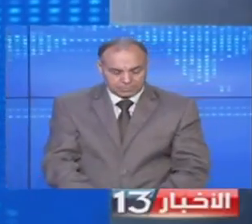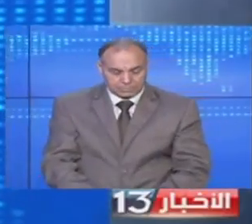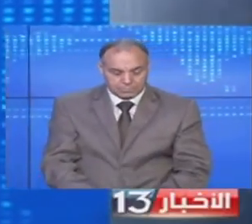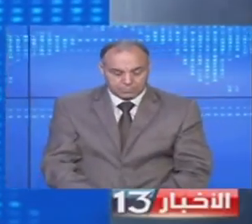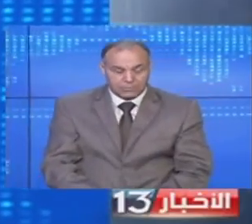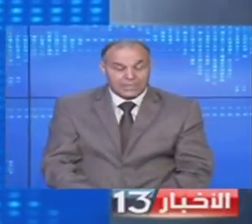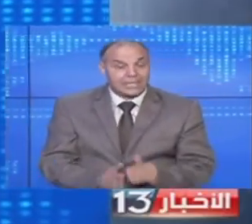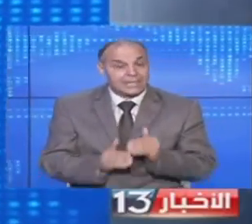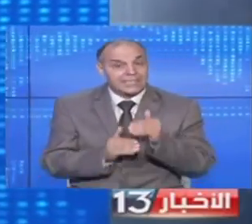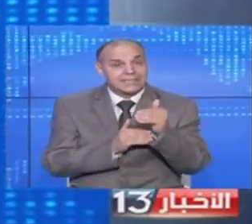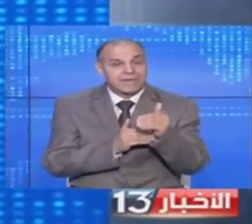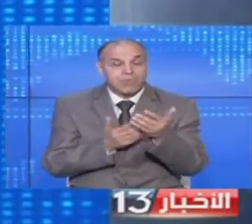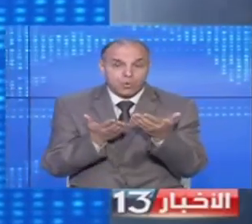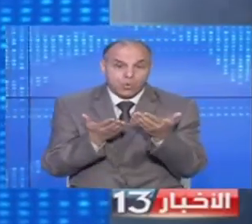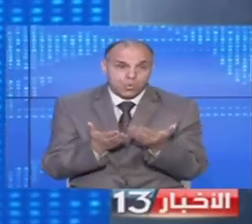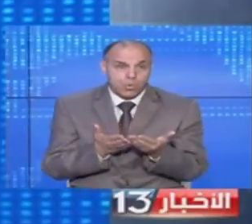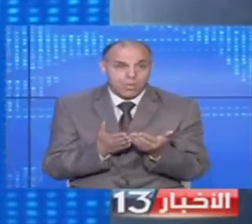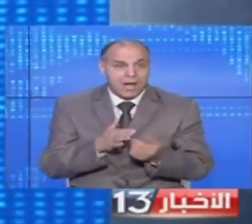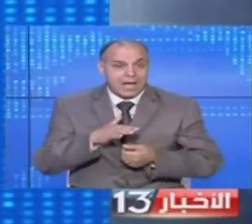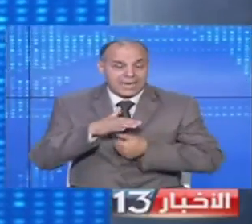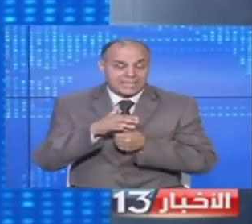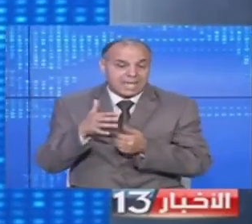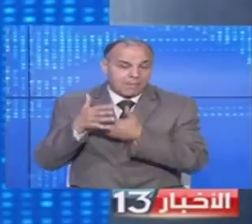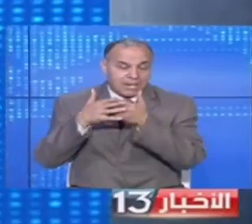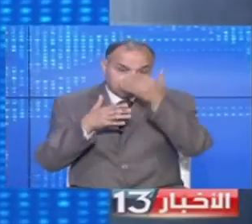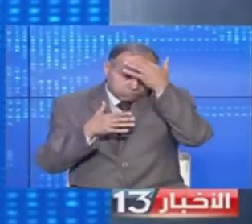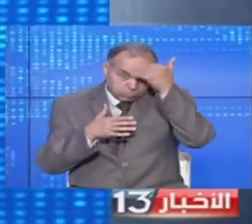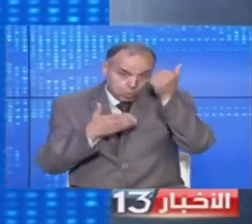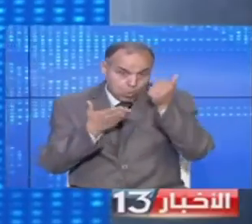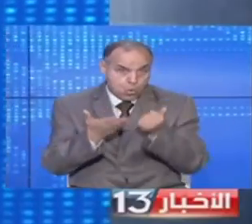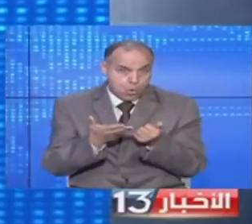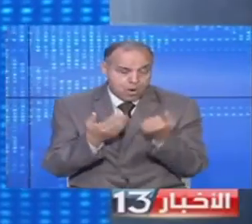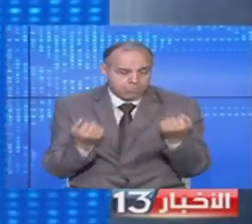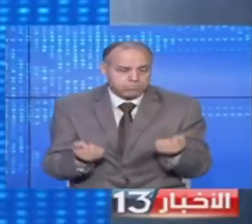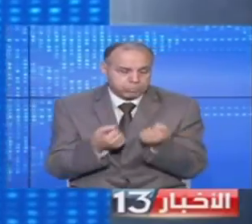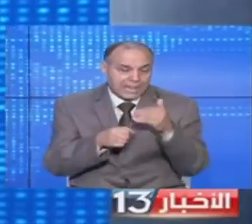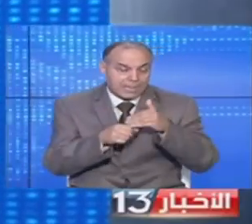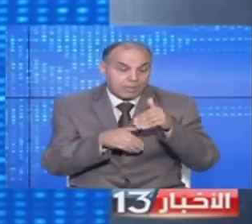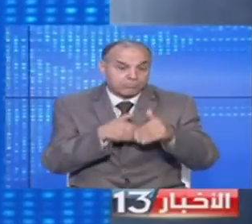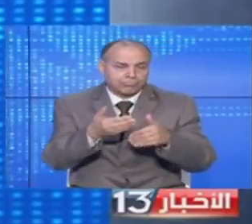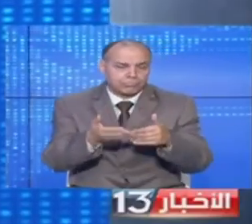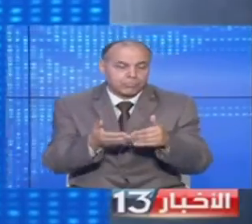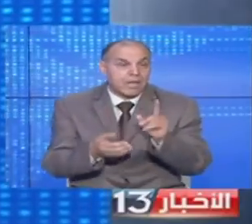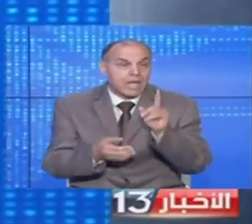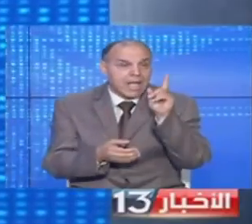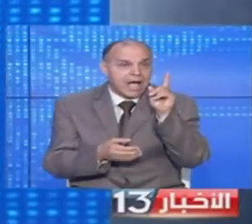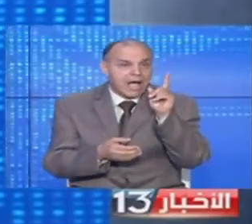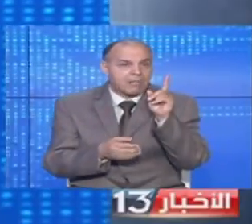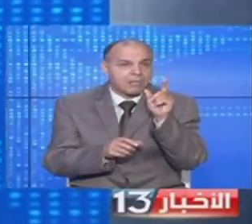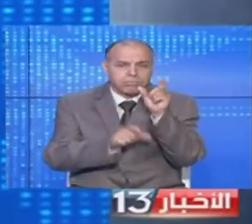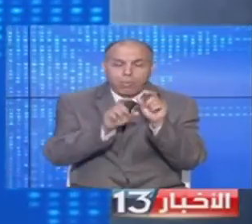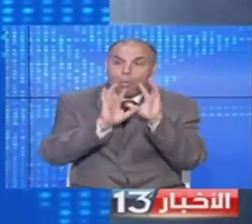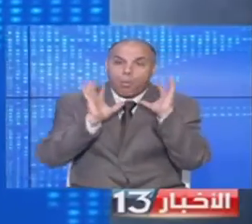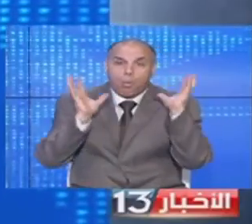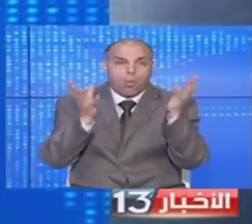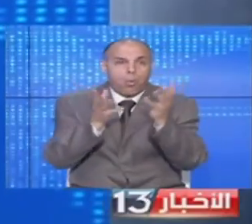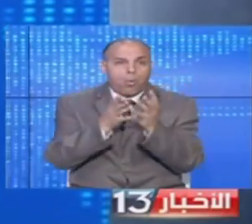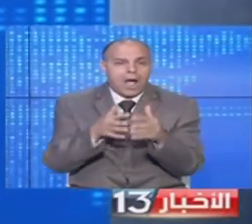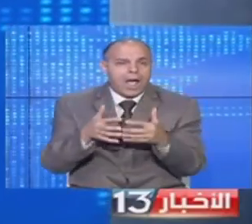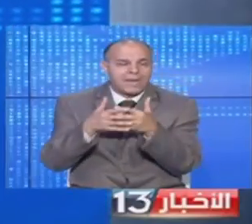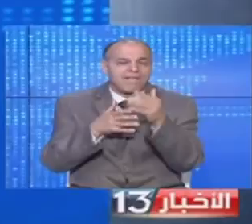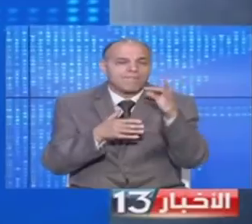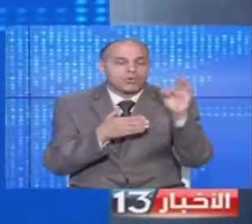يستانف واليوم الرئيس الامريكي دونالد ترامب حملته الانتخابيه بتجمع ضخم في ولايه